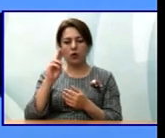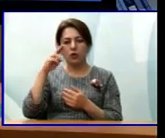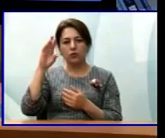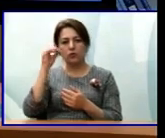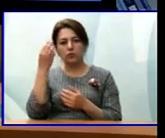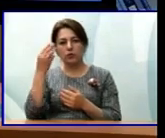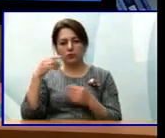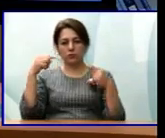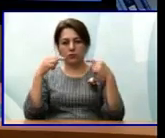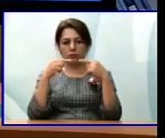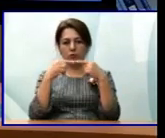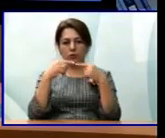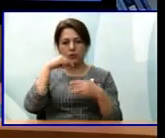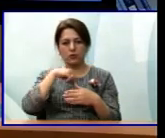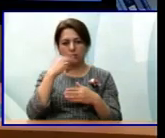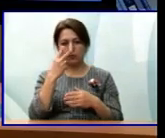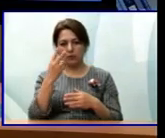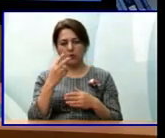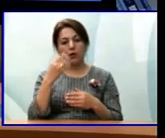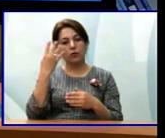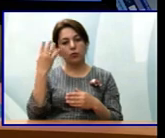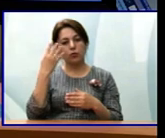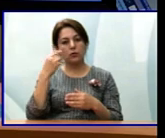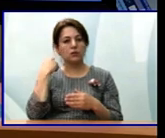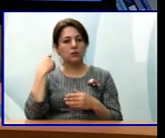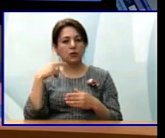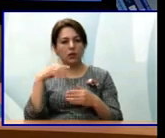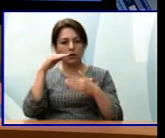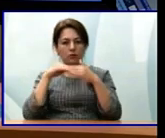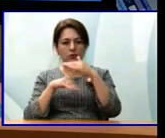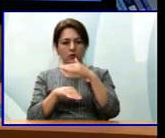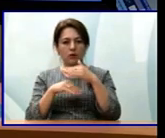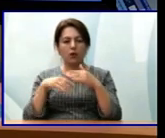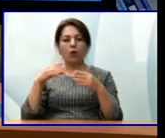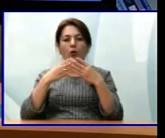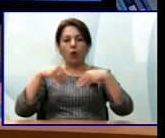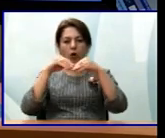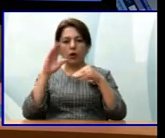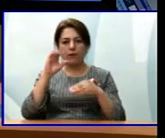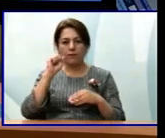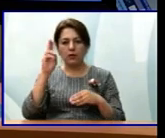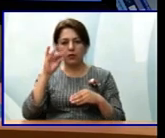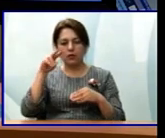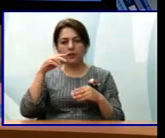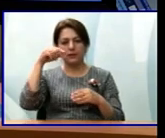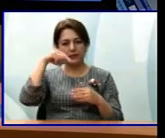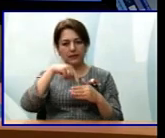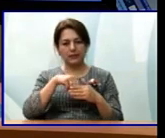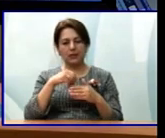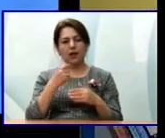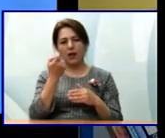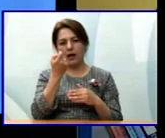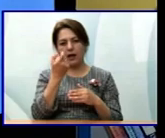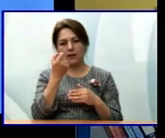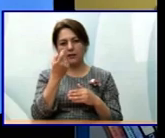jihatlarni ko'ramiz. Demak, 4-chi raqam ostidagi oila vakillari orasida qisman